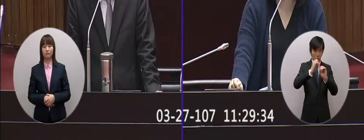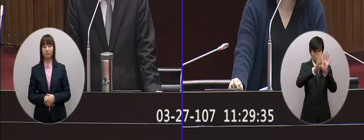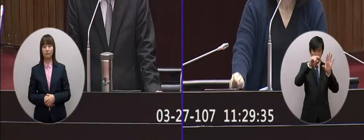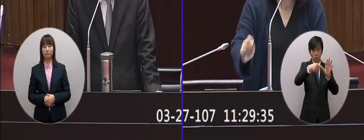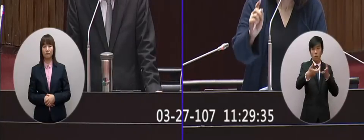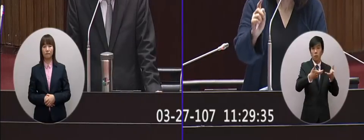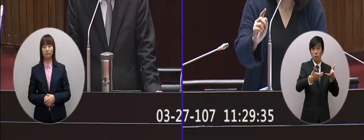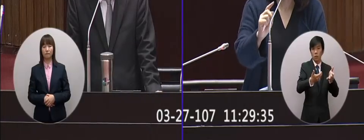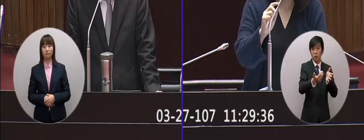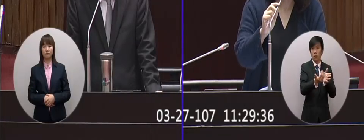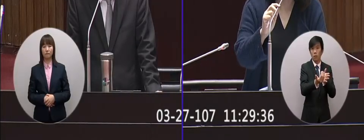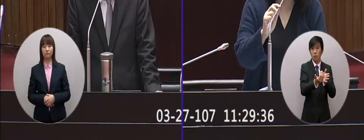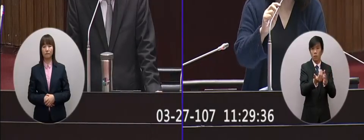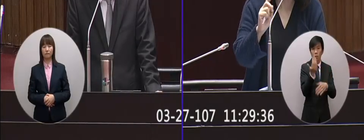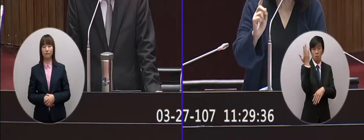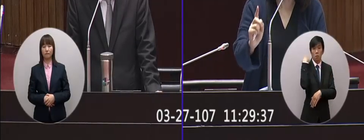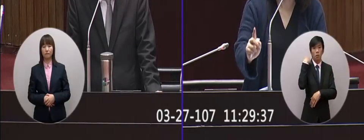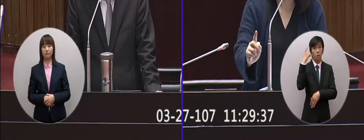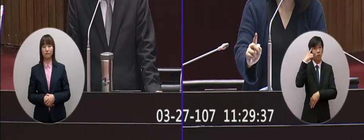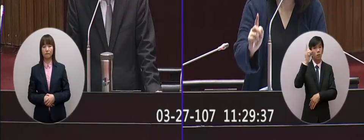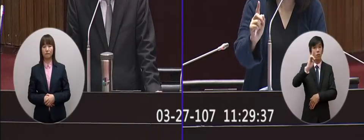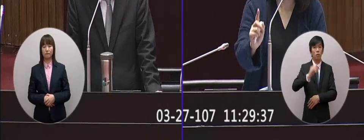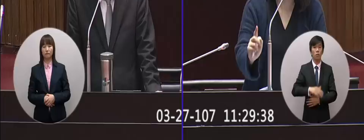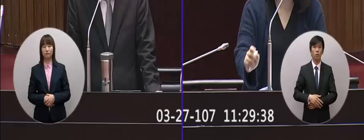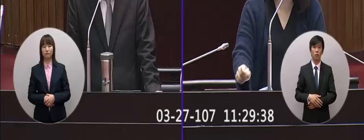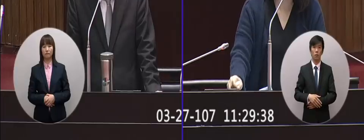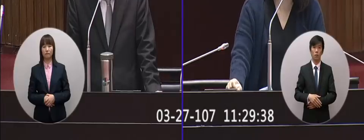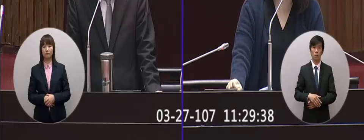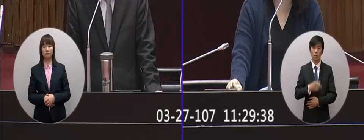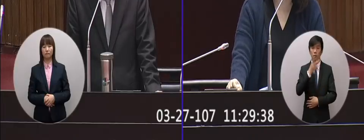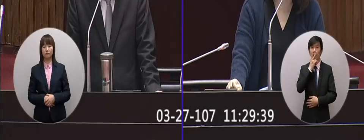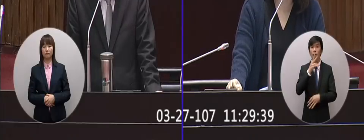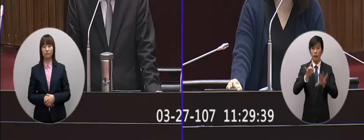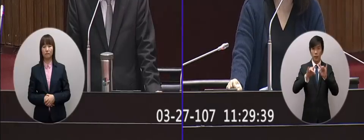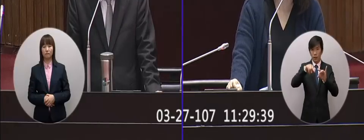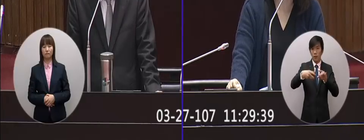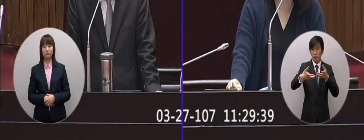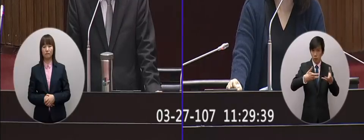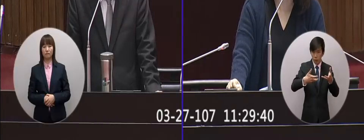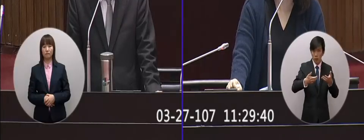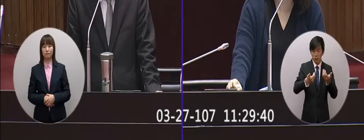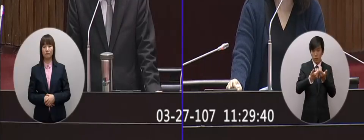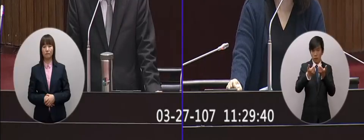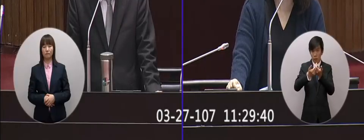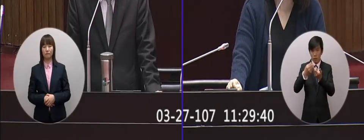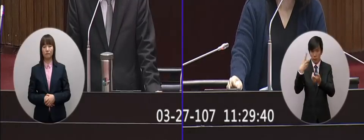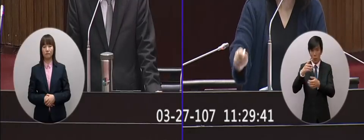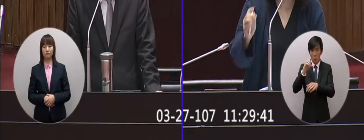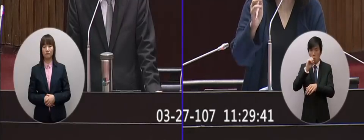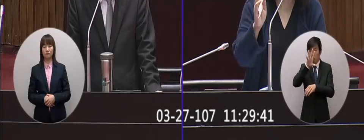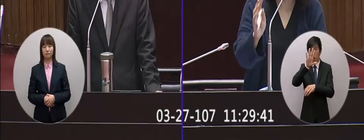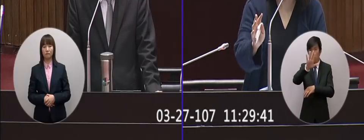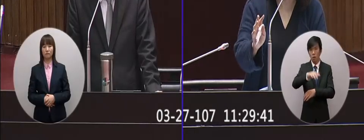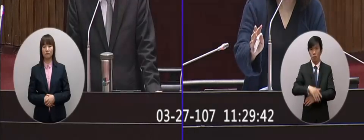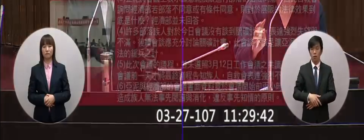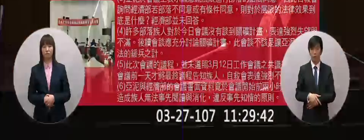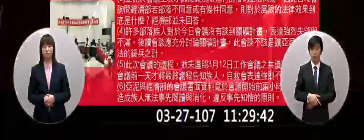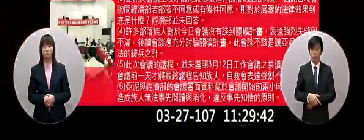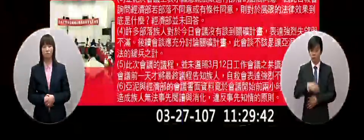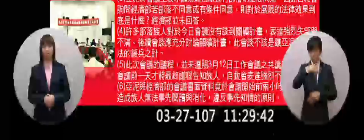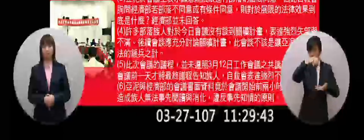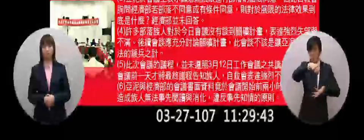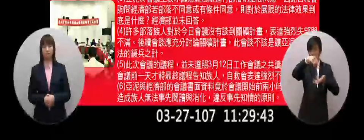有看到，反亚尼自救会他同时也发出了微弱的声音，他们也提